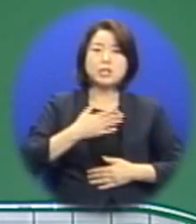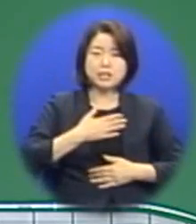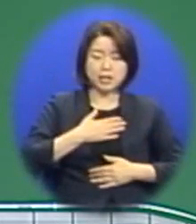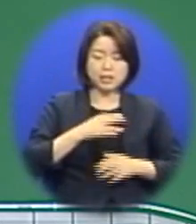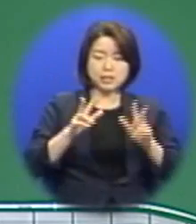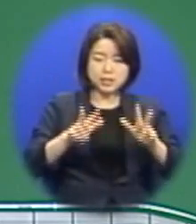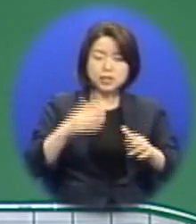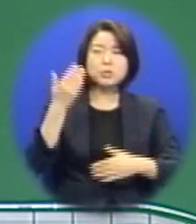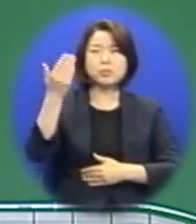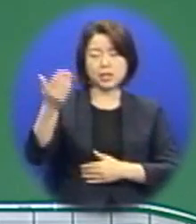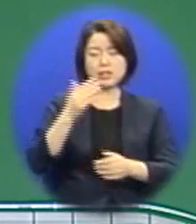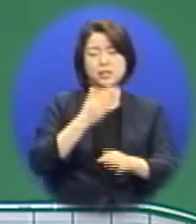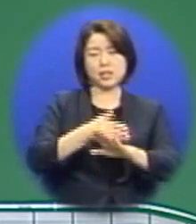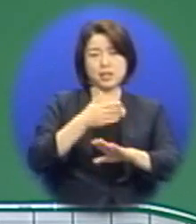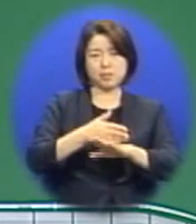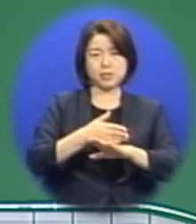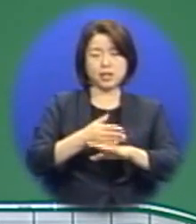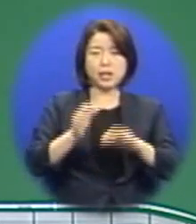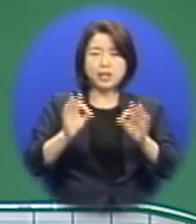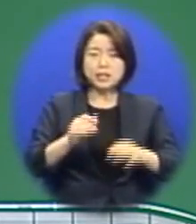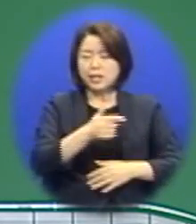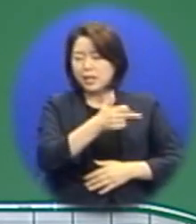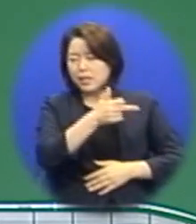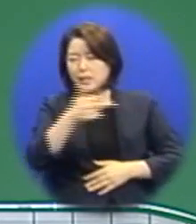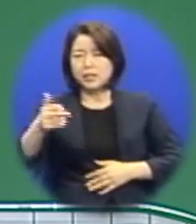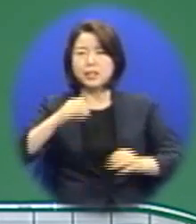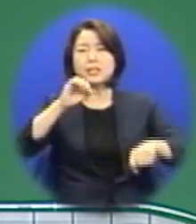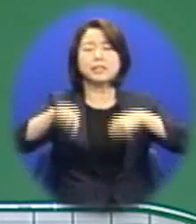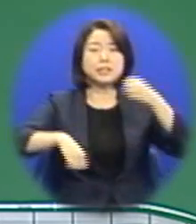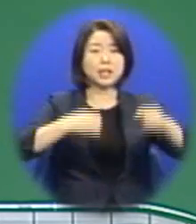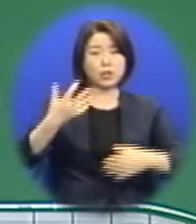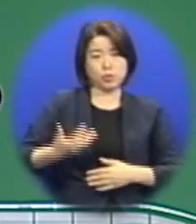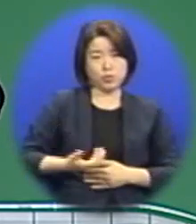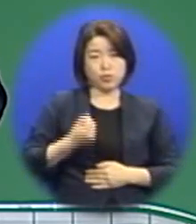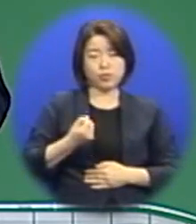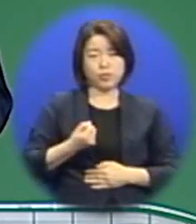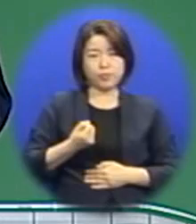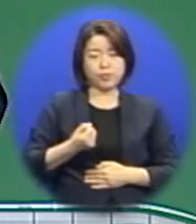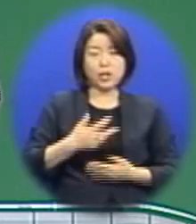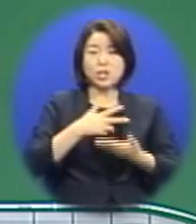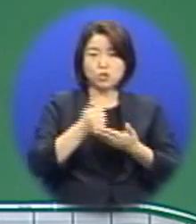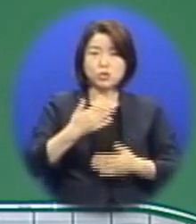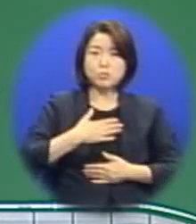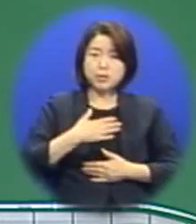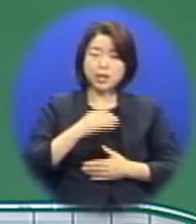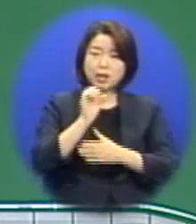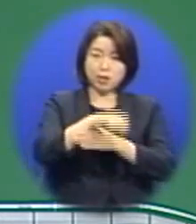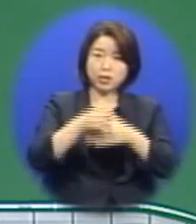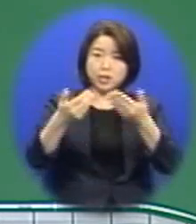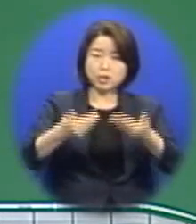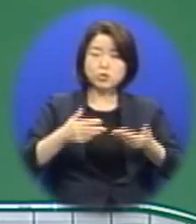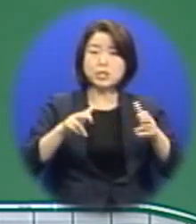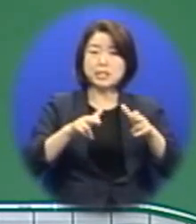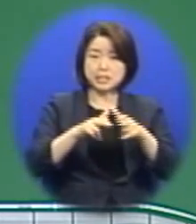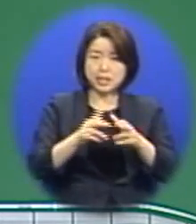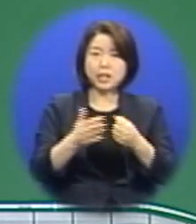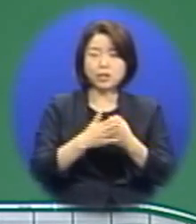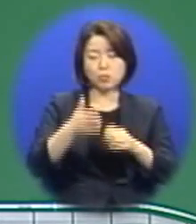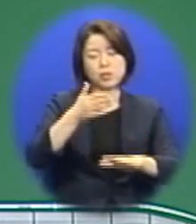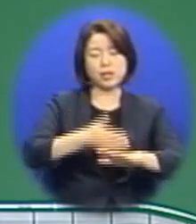감사합니다. 이제 큰 자유를 얻었습니다. 이제는 주님이 내게 허락한 그 장애로 인해